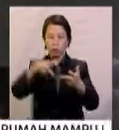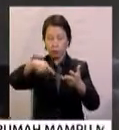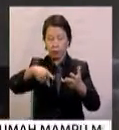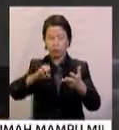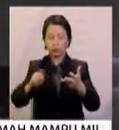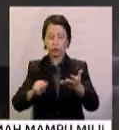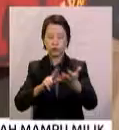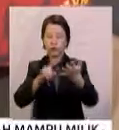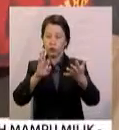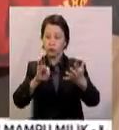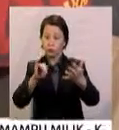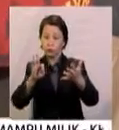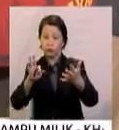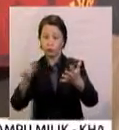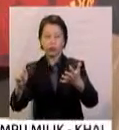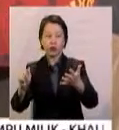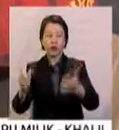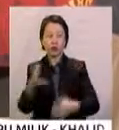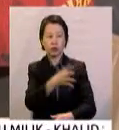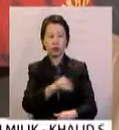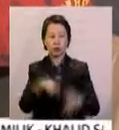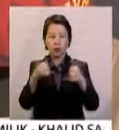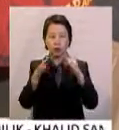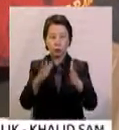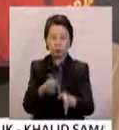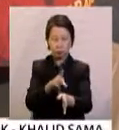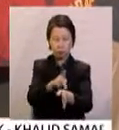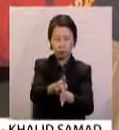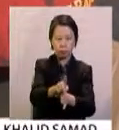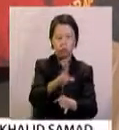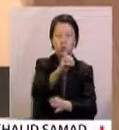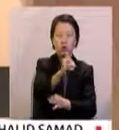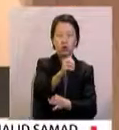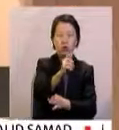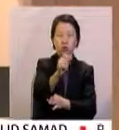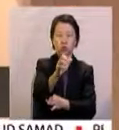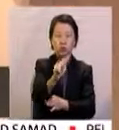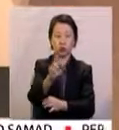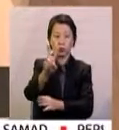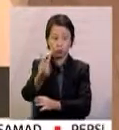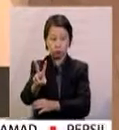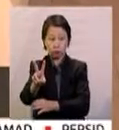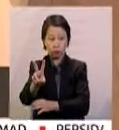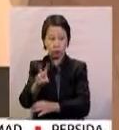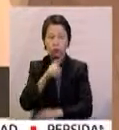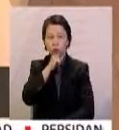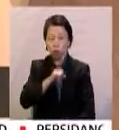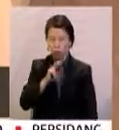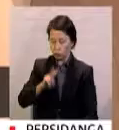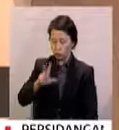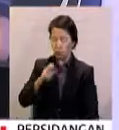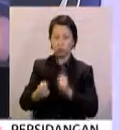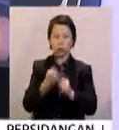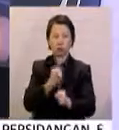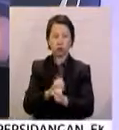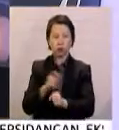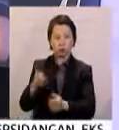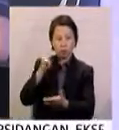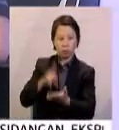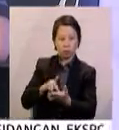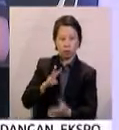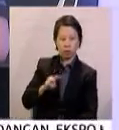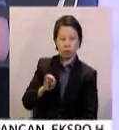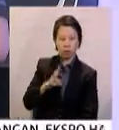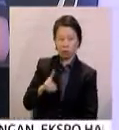FIFA 2019. Sementara itu, pemain profesional Dota 2, Ye Naizeng, 23 tahun atau lebih dikenali sebagai Mid